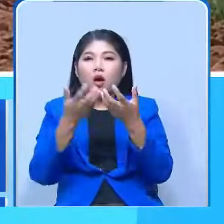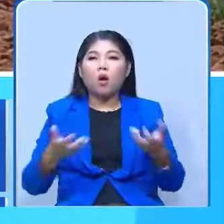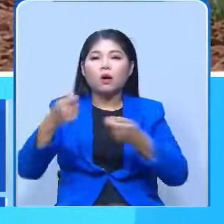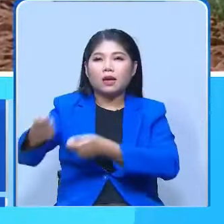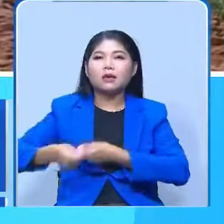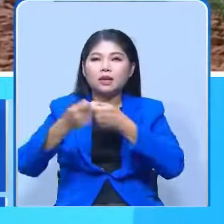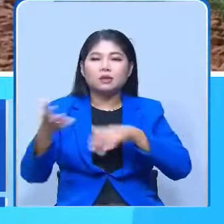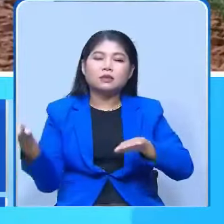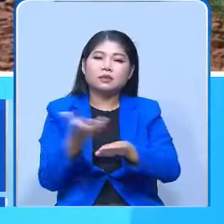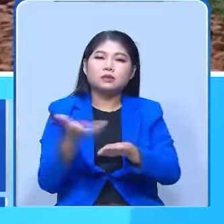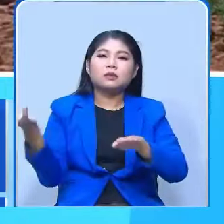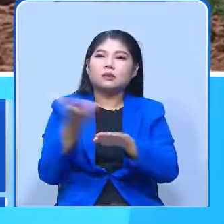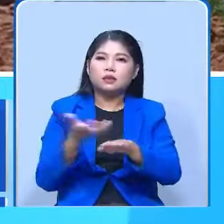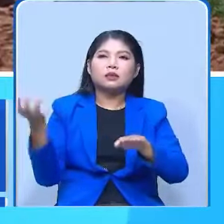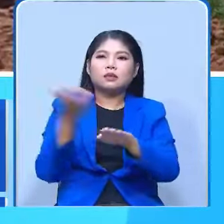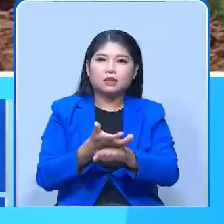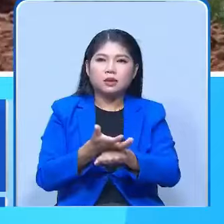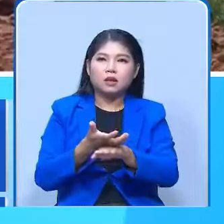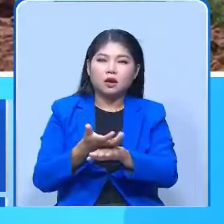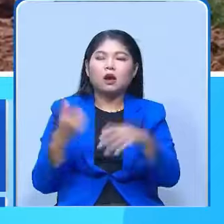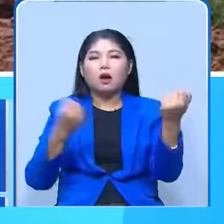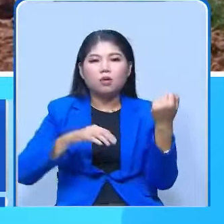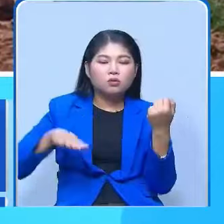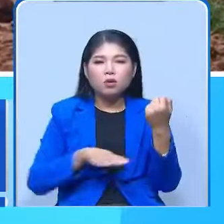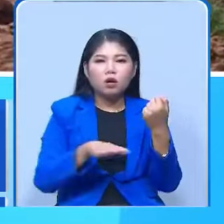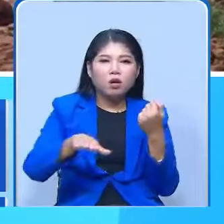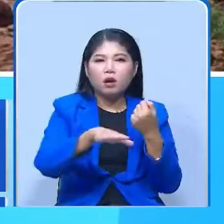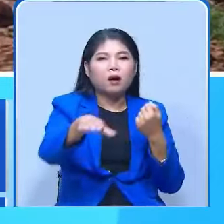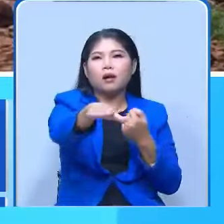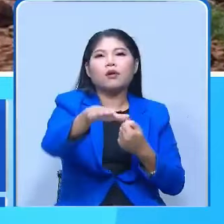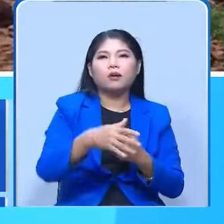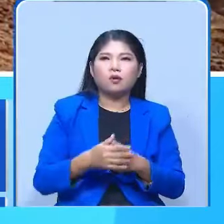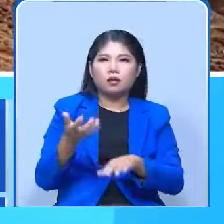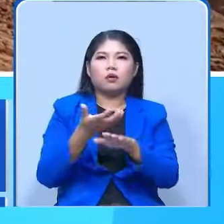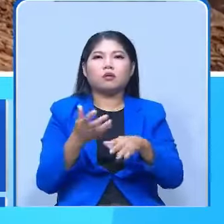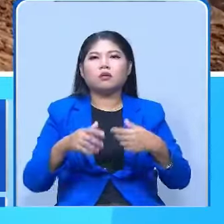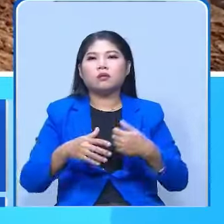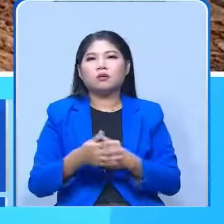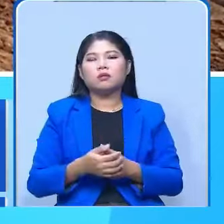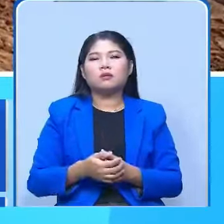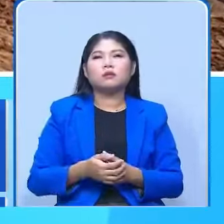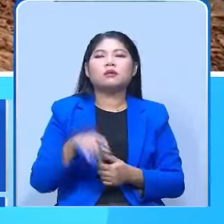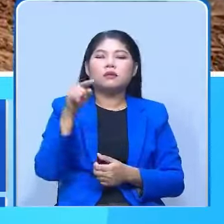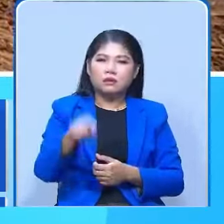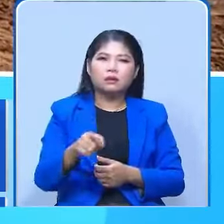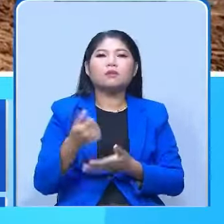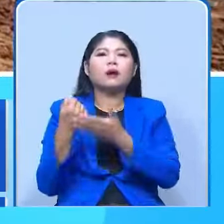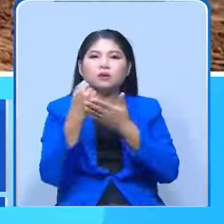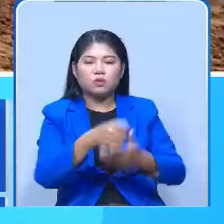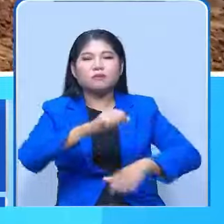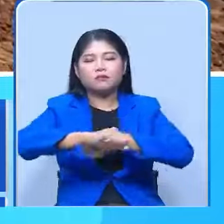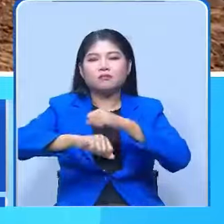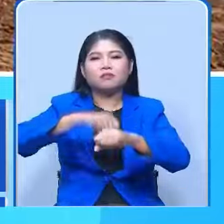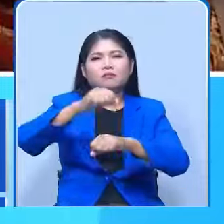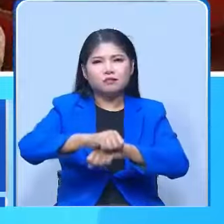ตเอาแล้วถามว่าผลผลิตกว่าจะไปถึงปลายทางอ่ะมันไม่ช้ำไม่อะไร หล่นไปหมดแล้วมั้ง แล้วหล่นอีกอะไรอีกจะได้เต็มเม็ดเต็มหน่วยเต็มหน่วยห